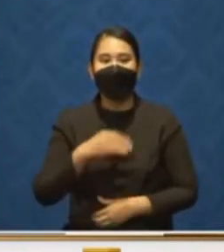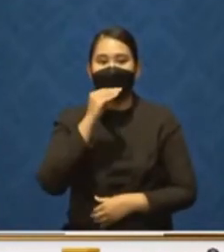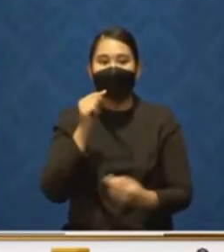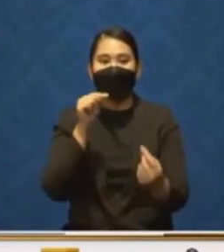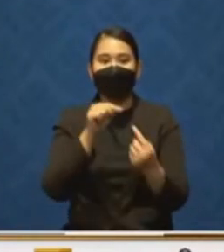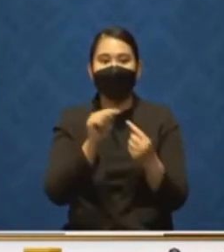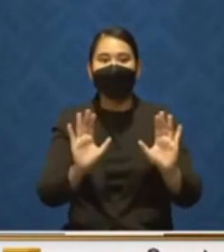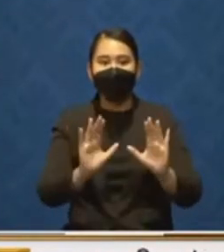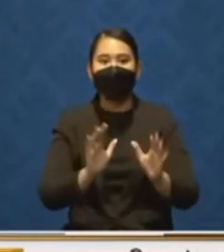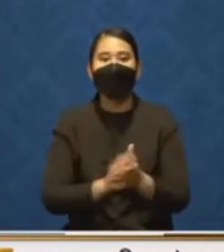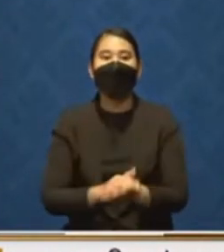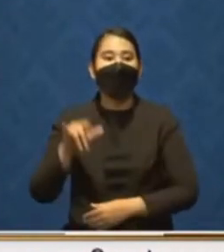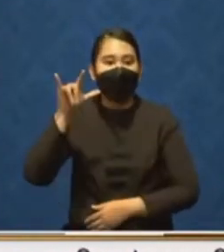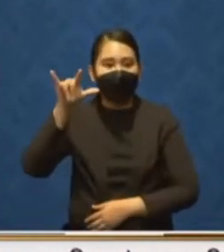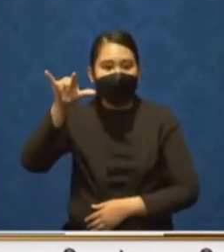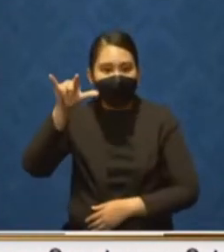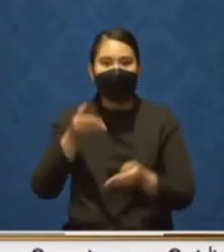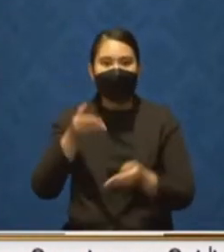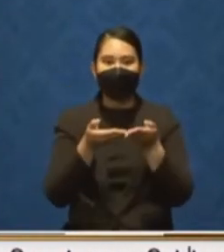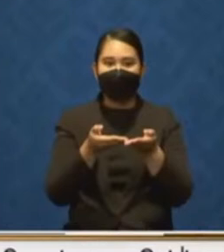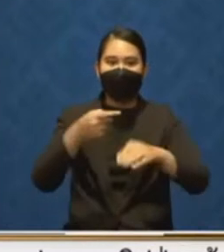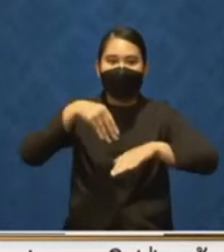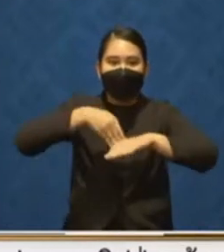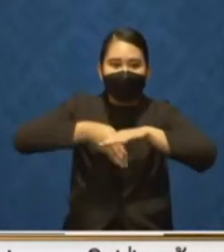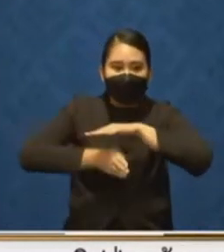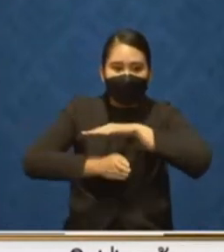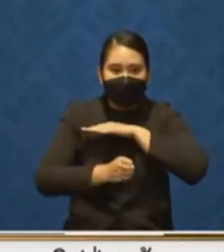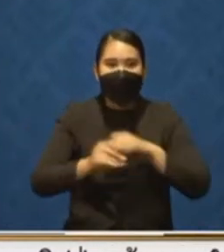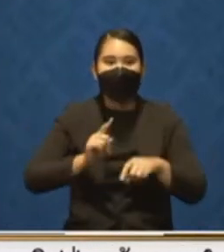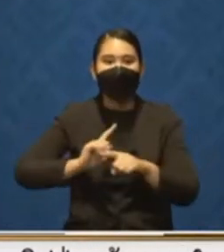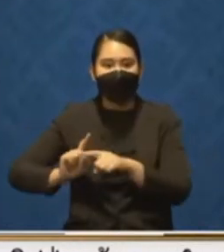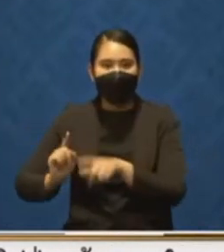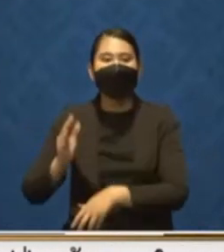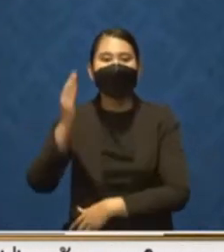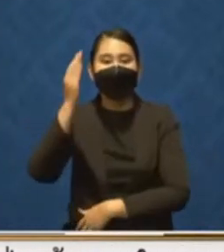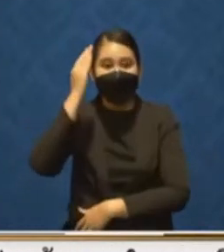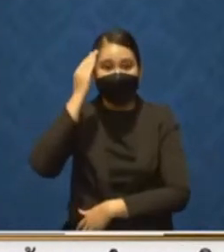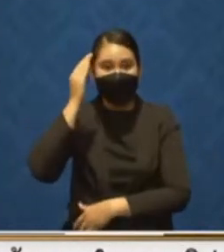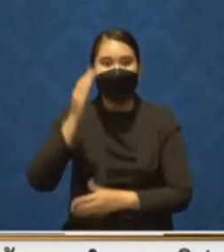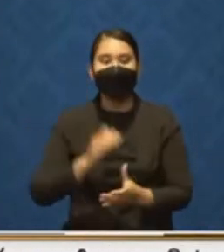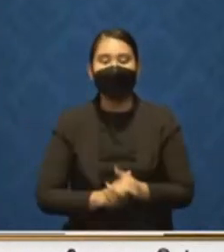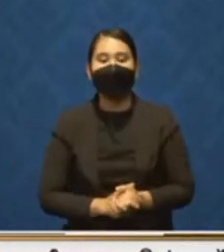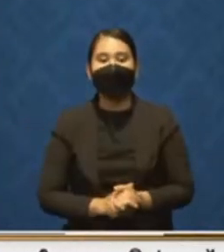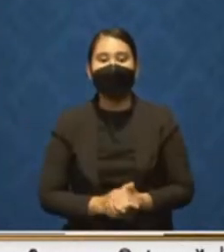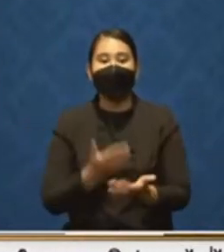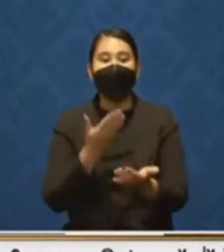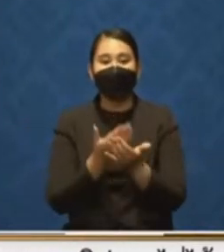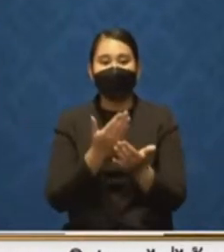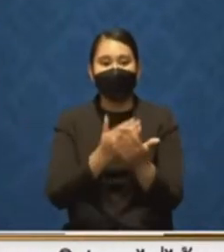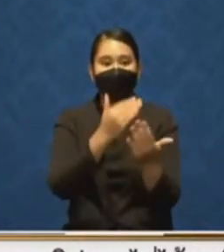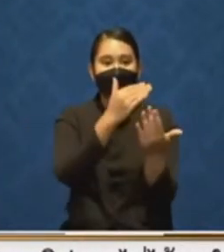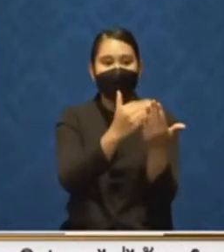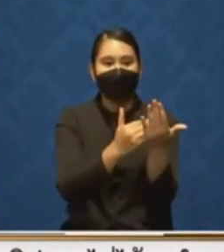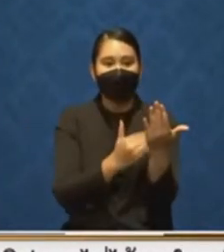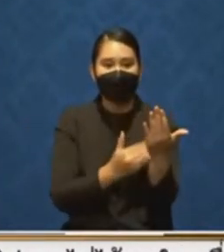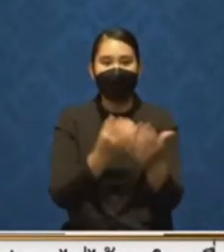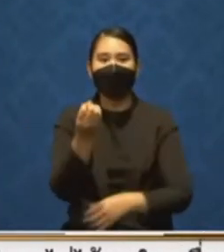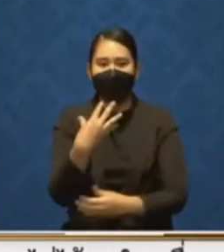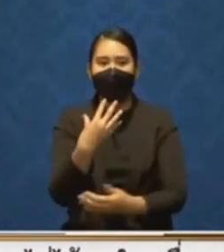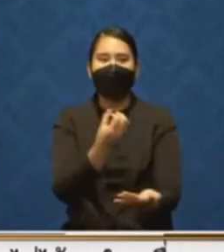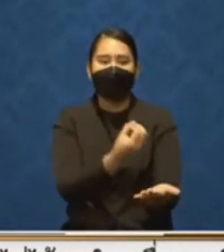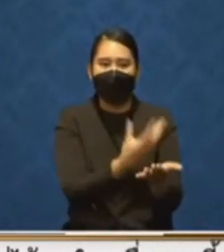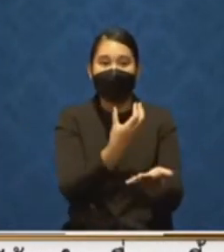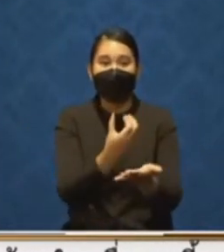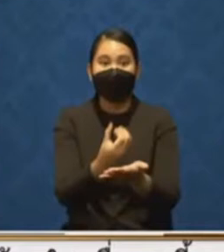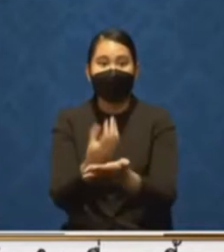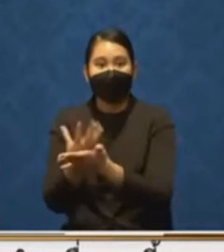ทั้งทางบกทางเรือทางใต้น้ำไหลมาทางหลวงปู่ถ้าพอดีอยู่แล้วนะครับจะลงค่าใช้จ่ายท่านบอกว่ามันแพงคะ